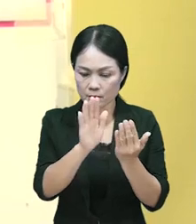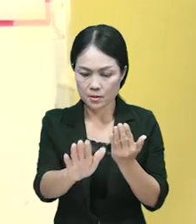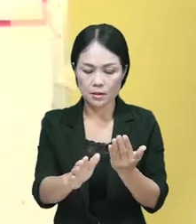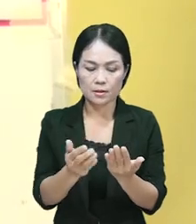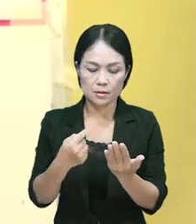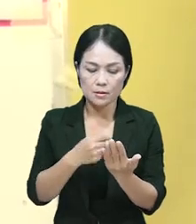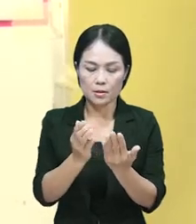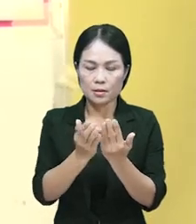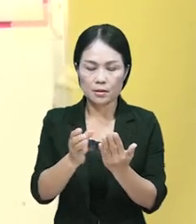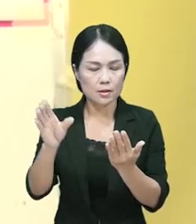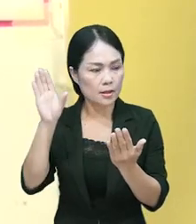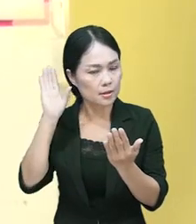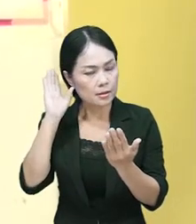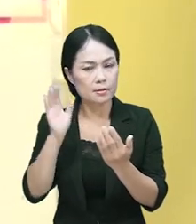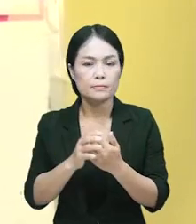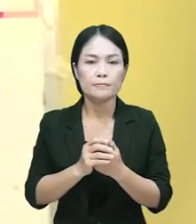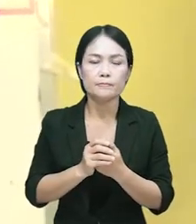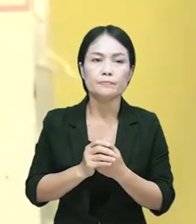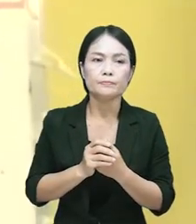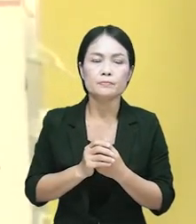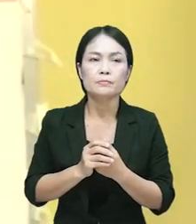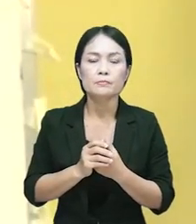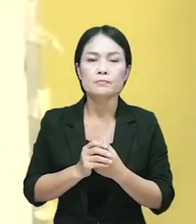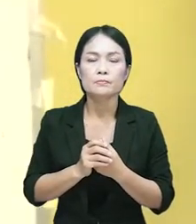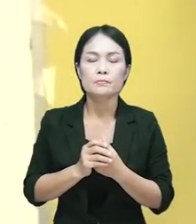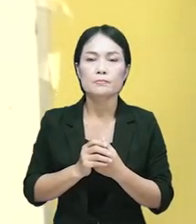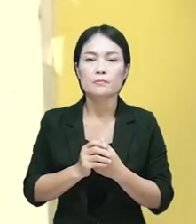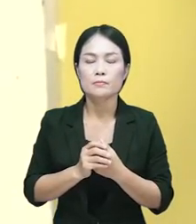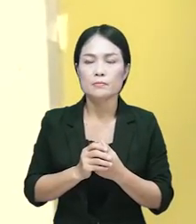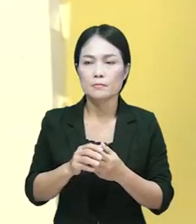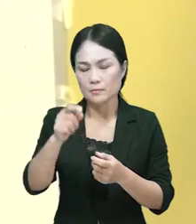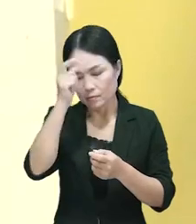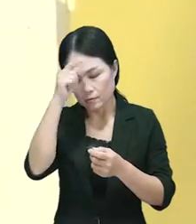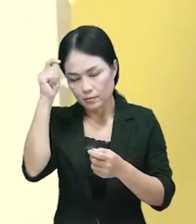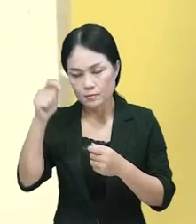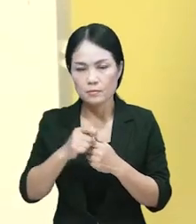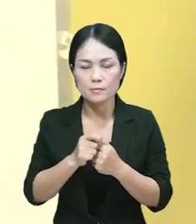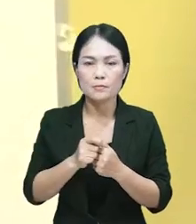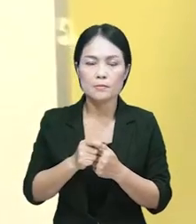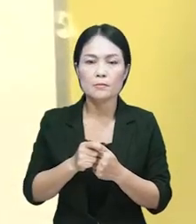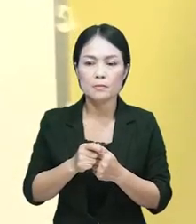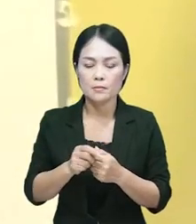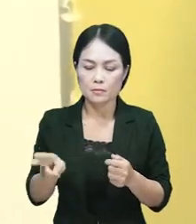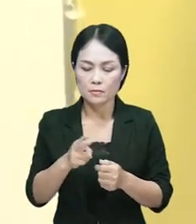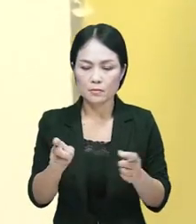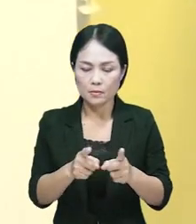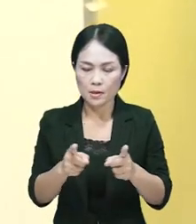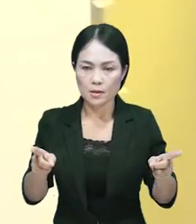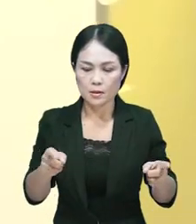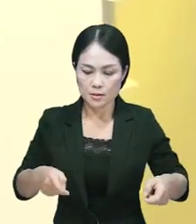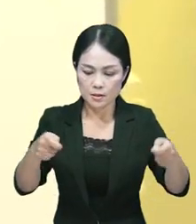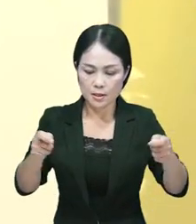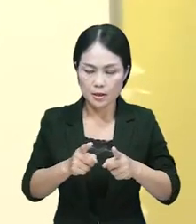យអ្នកគ្រូអានលឺណាកូនណារឿងអន្ទង់វែងឆ្នាំង